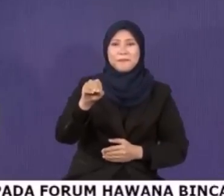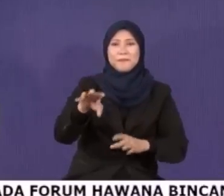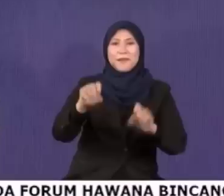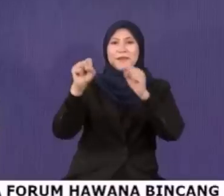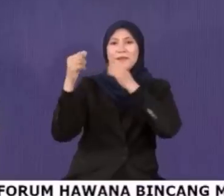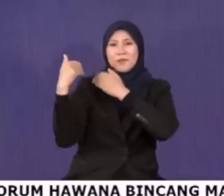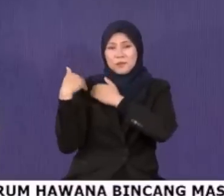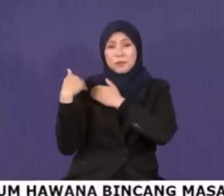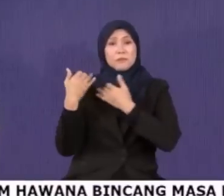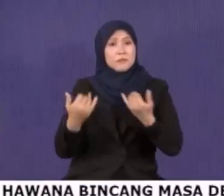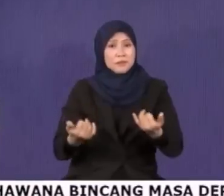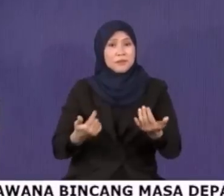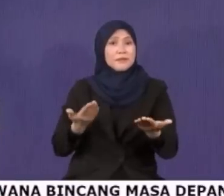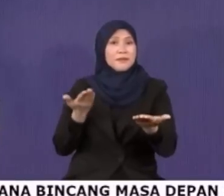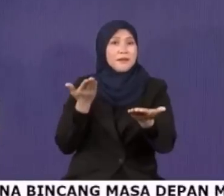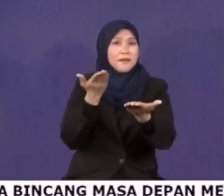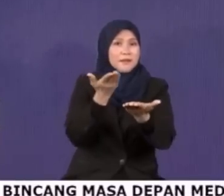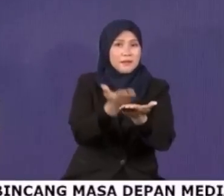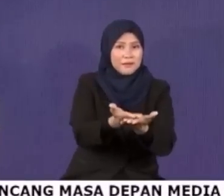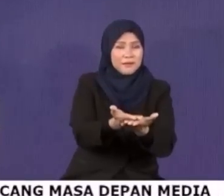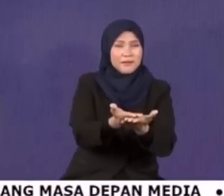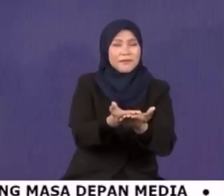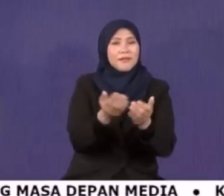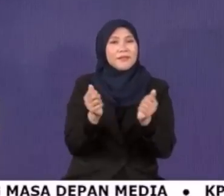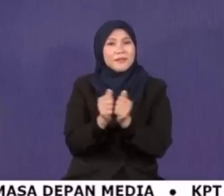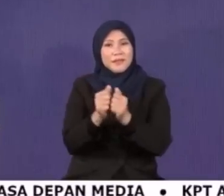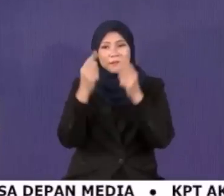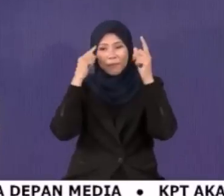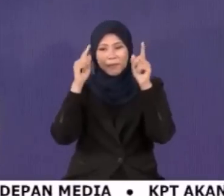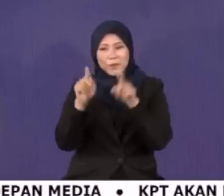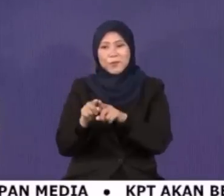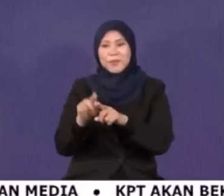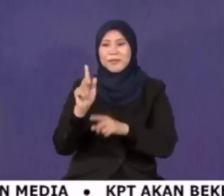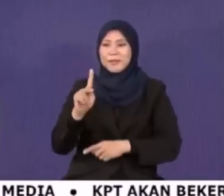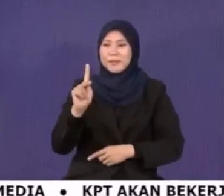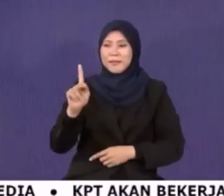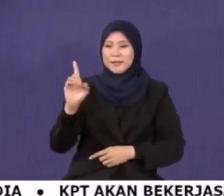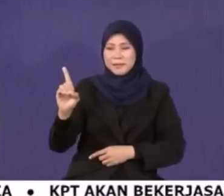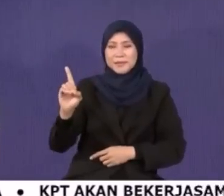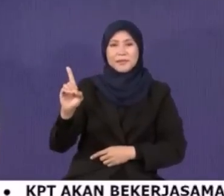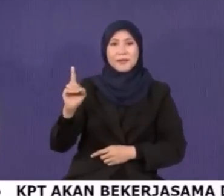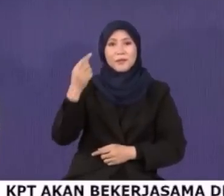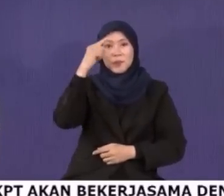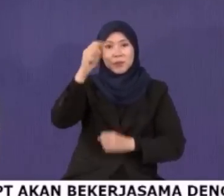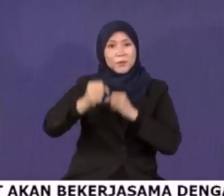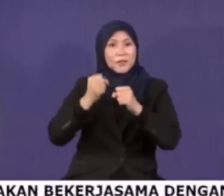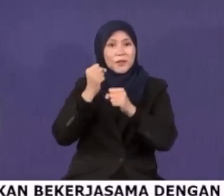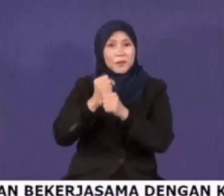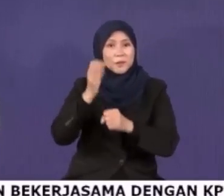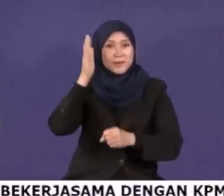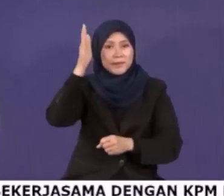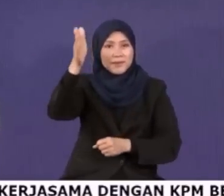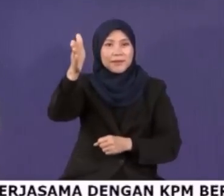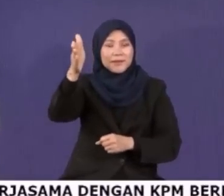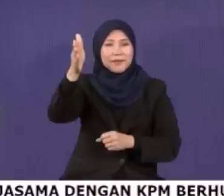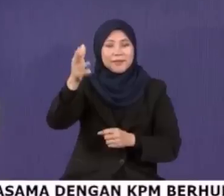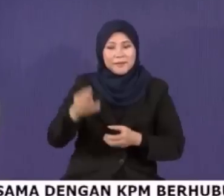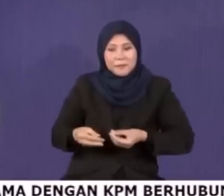saya akan syurkan di sini dengan tujuan untuk tahun berikutnya